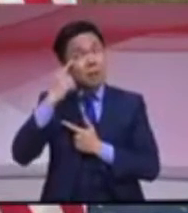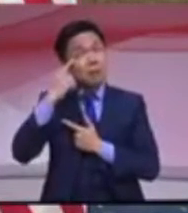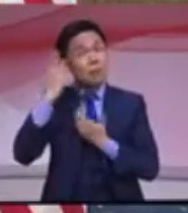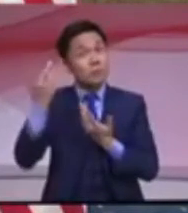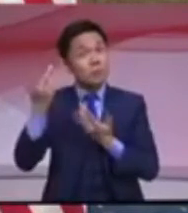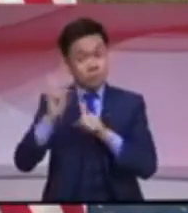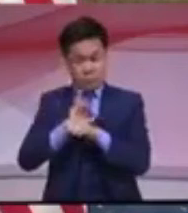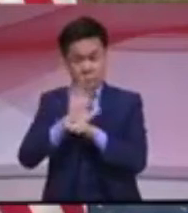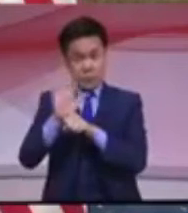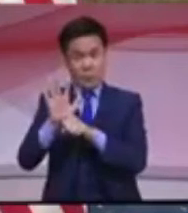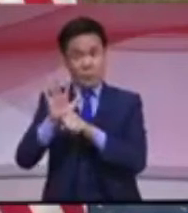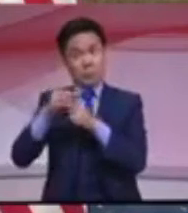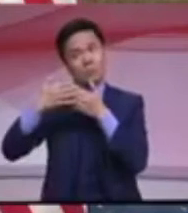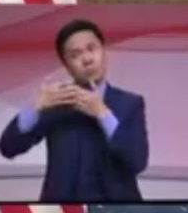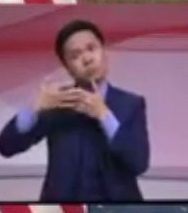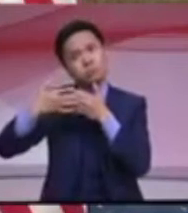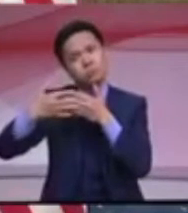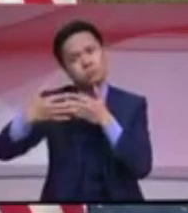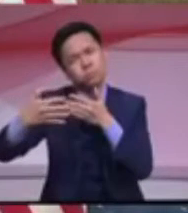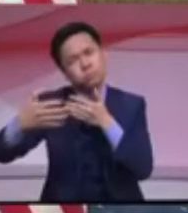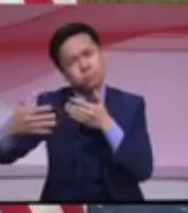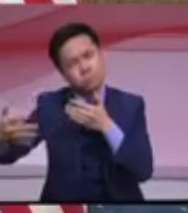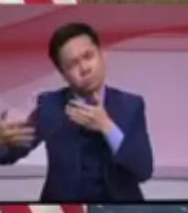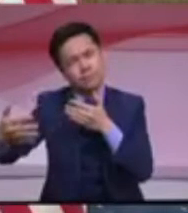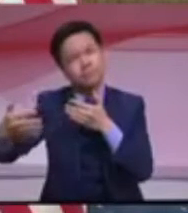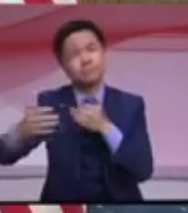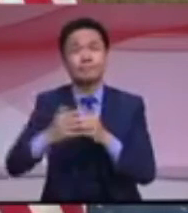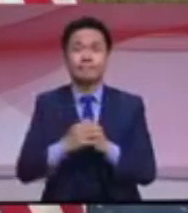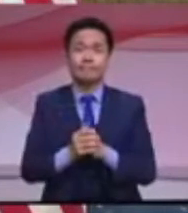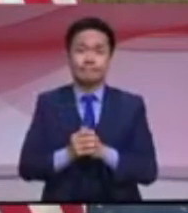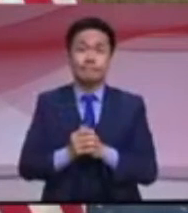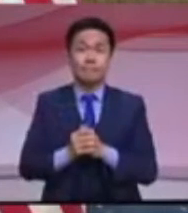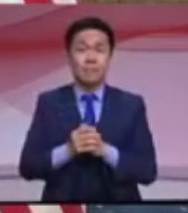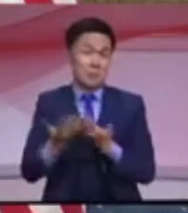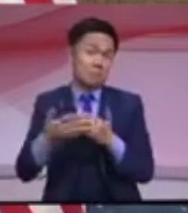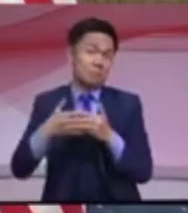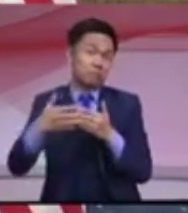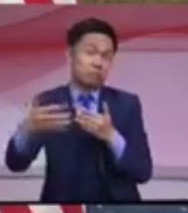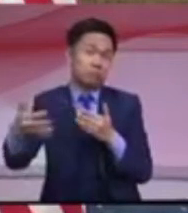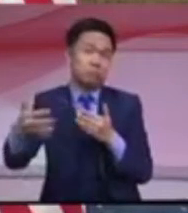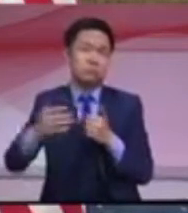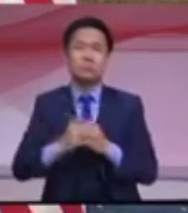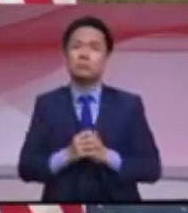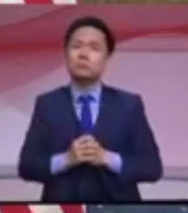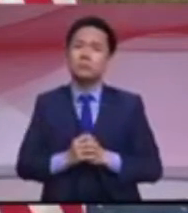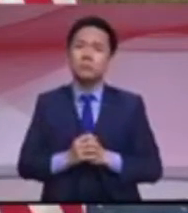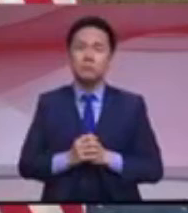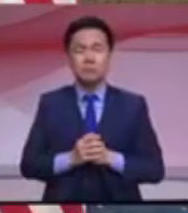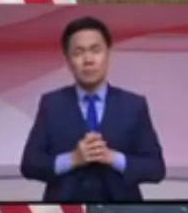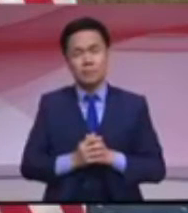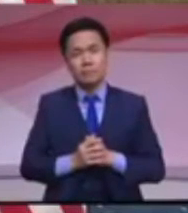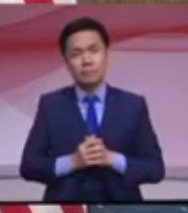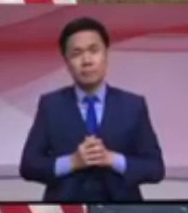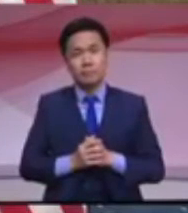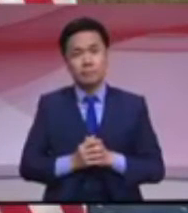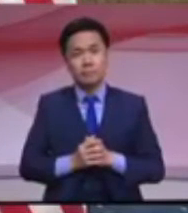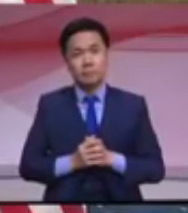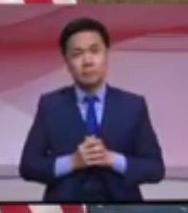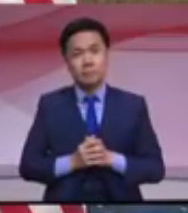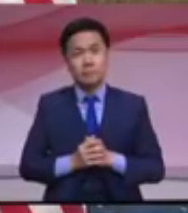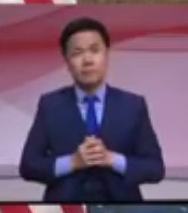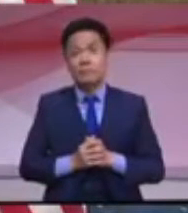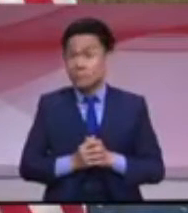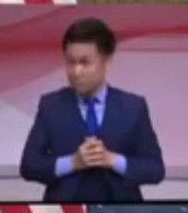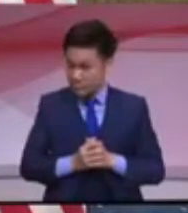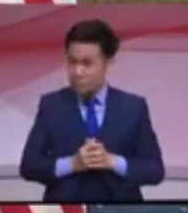berlanjutan untuk satu tempoh mase yang agak lebih lama Hai justru adalah